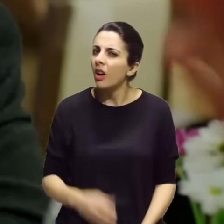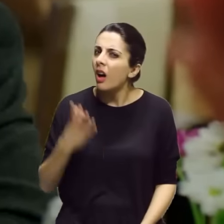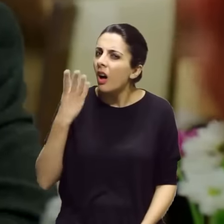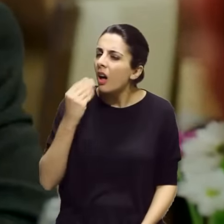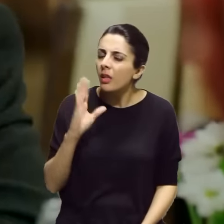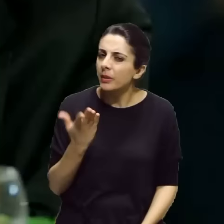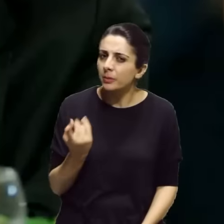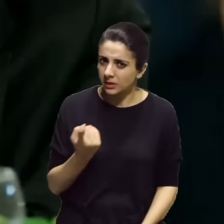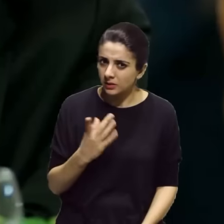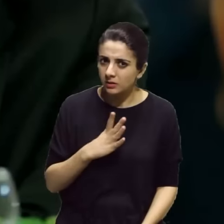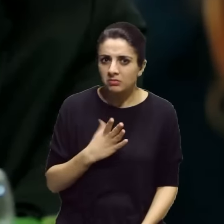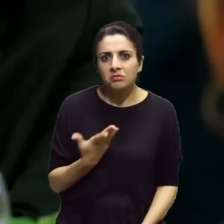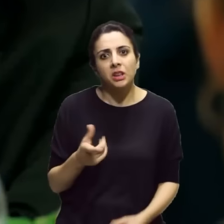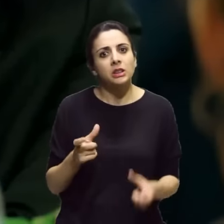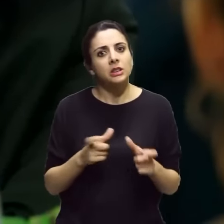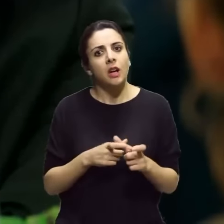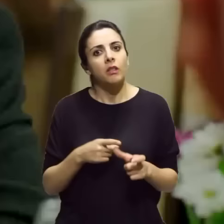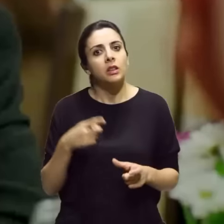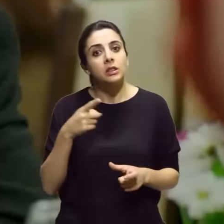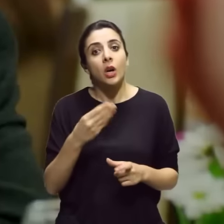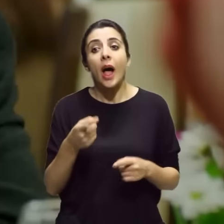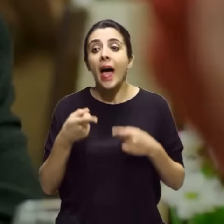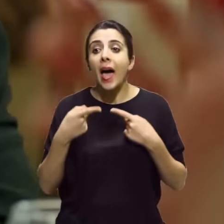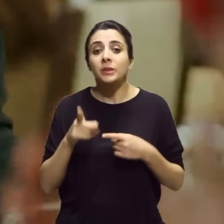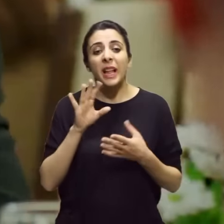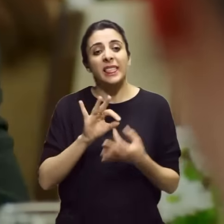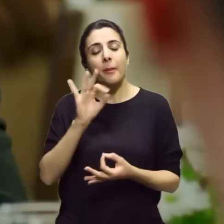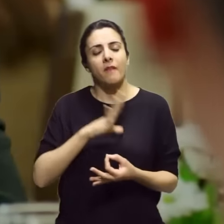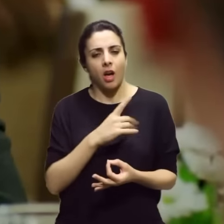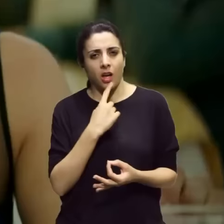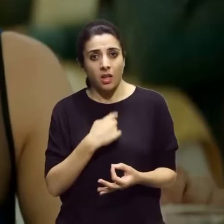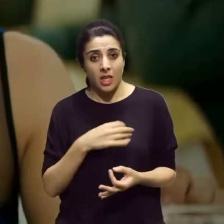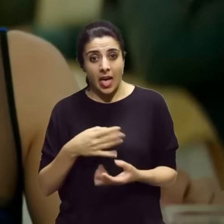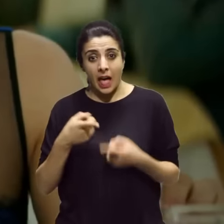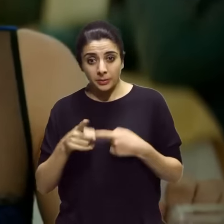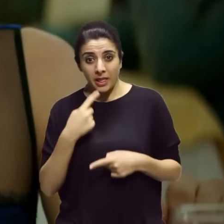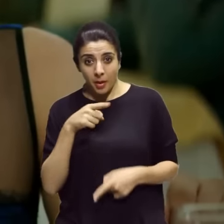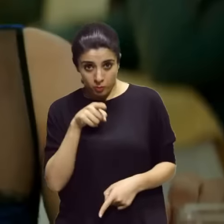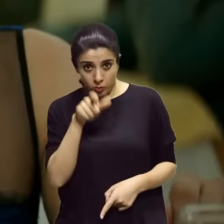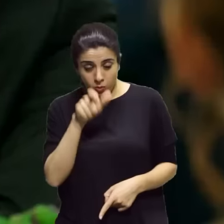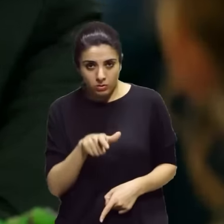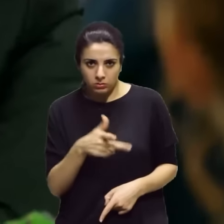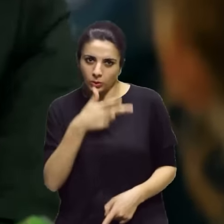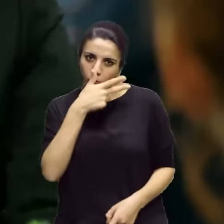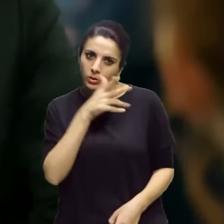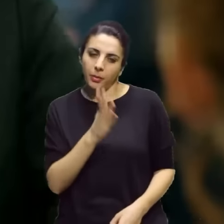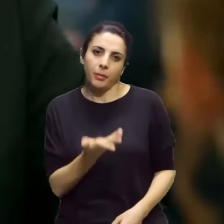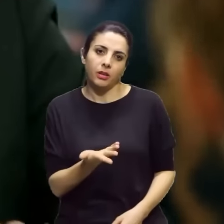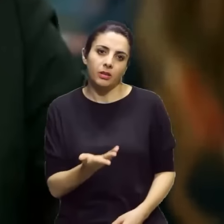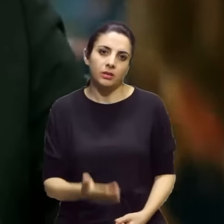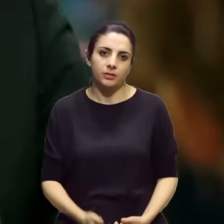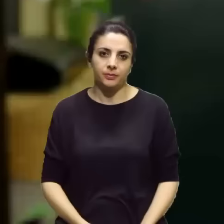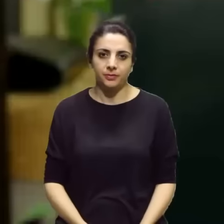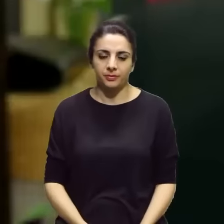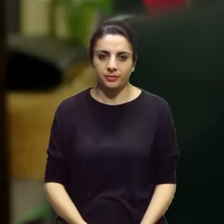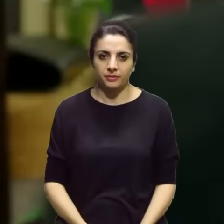Anlamadım ben. Yani Sevinç senin çok esprili bir kişilik olduğunu söylemişti de, yani bu mudur esprili kişilik? Yani kusura bakma dostum ama. Küçümser bir